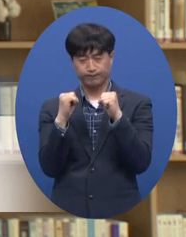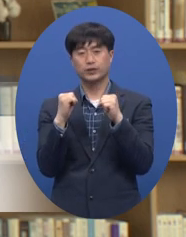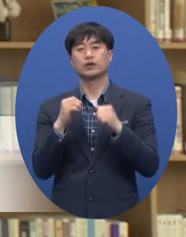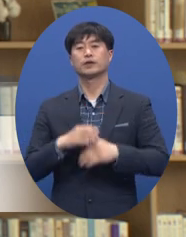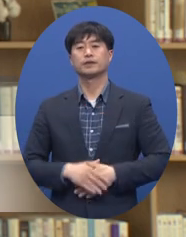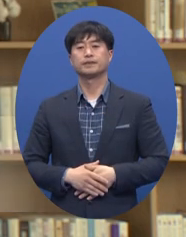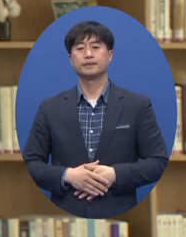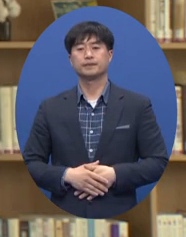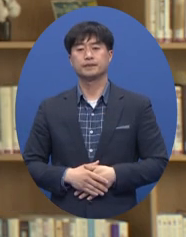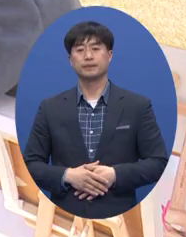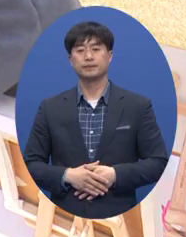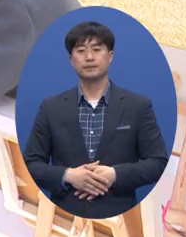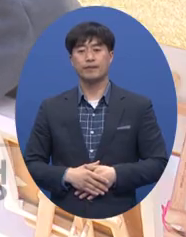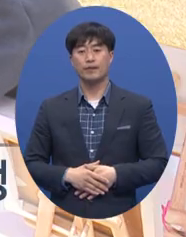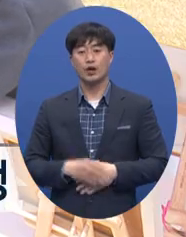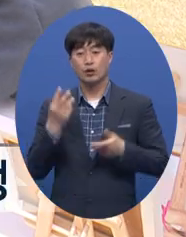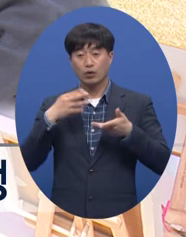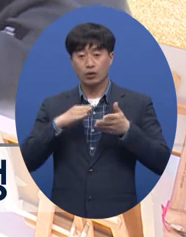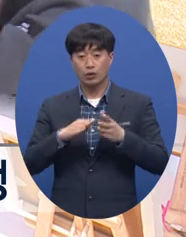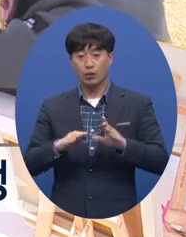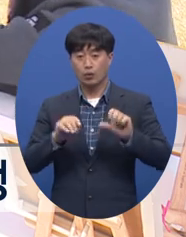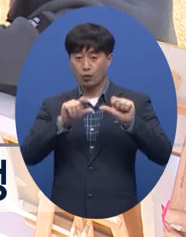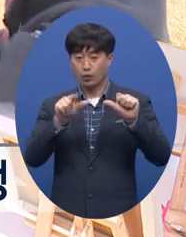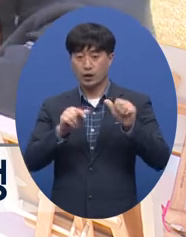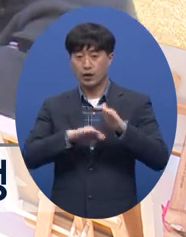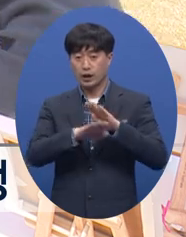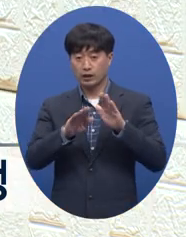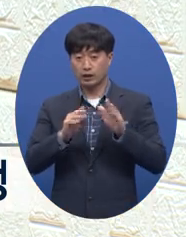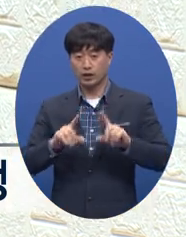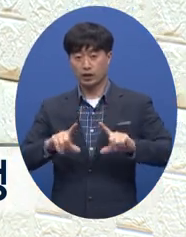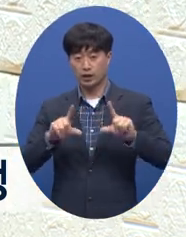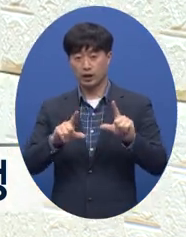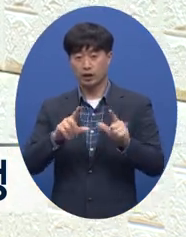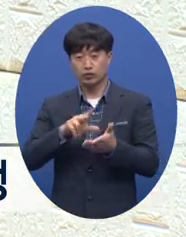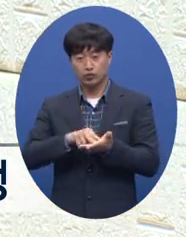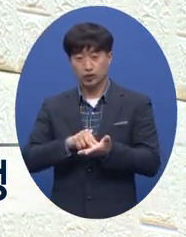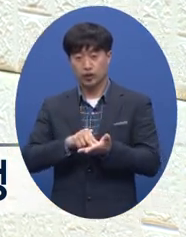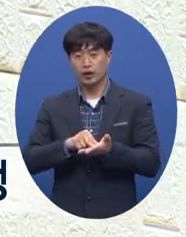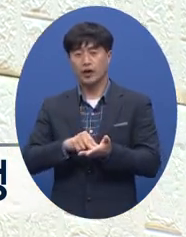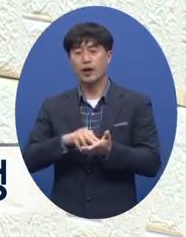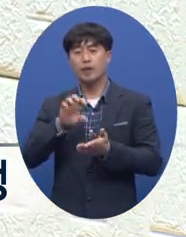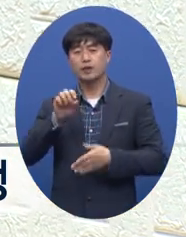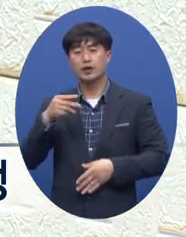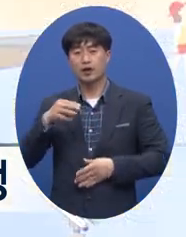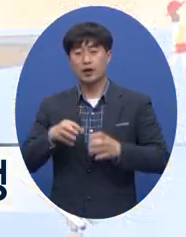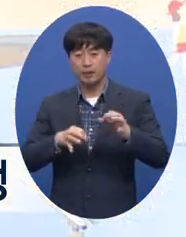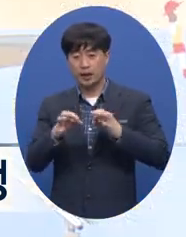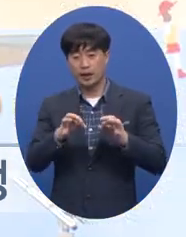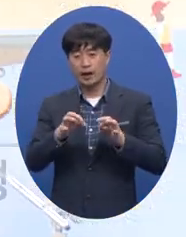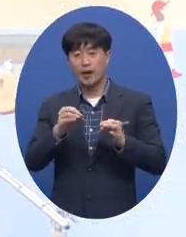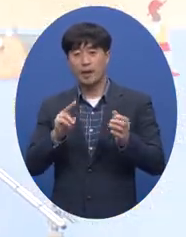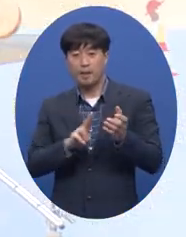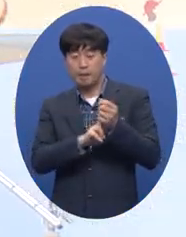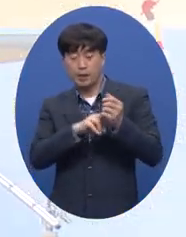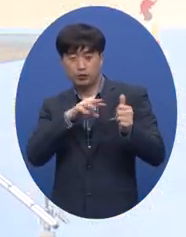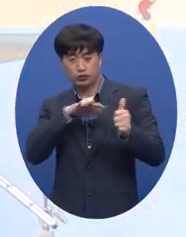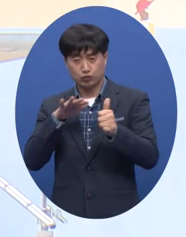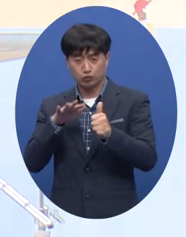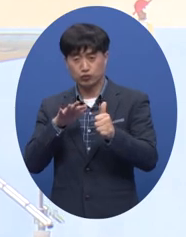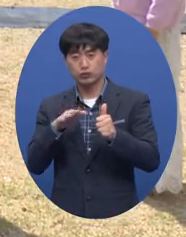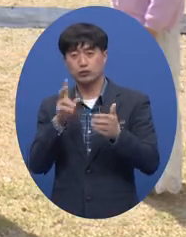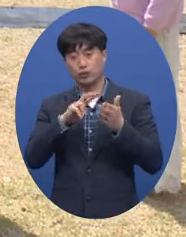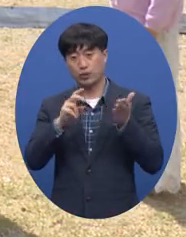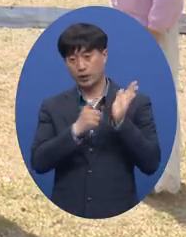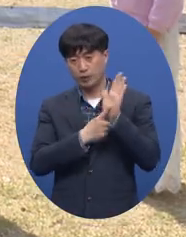자리매김해 나갈 수 있도록 하겠습니다. 경기도는 5월에도 가정의 달을 테마로 플리마켓과 마술, 음악 공연 등을